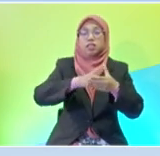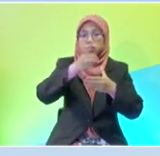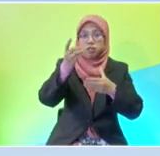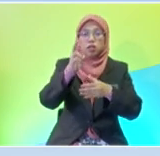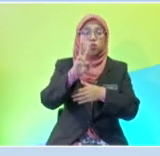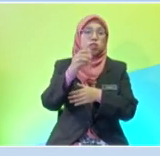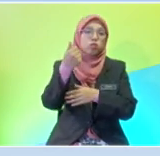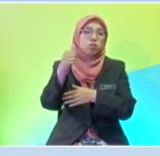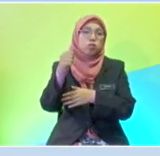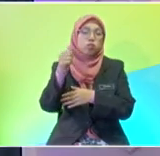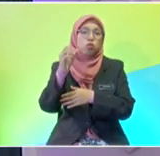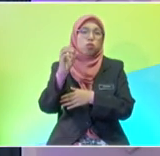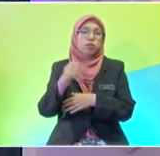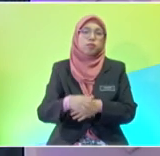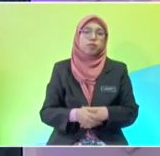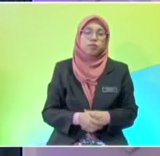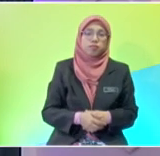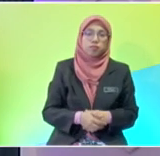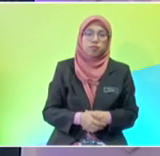baik seterusnya